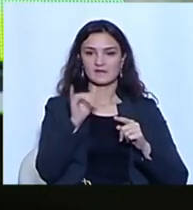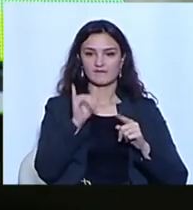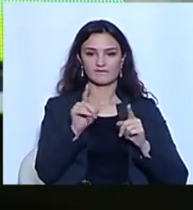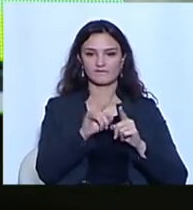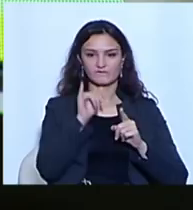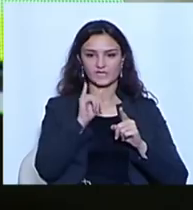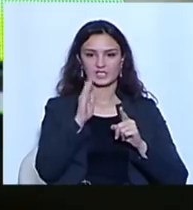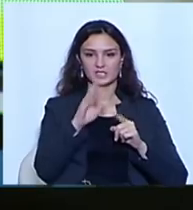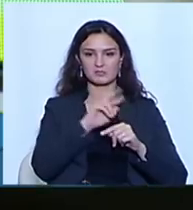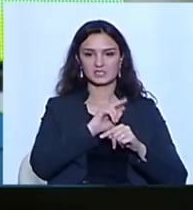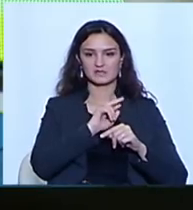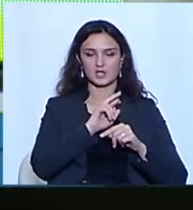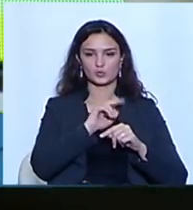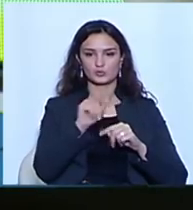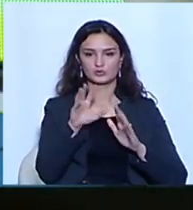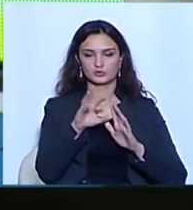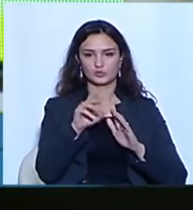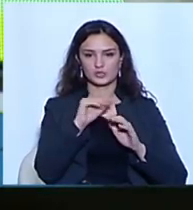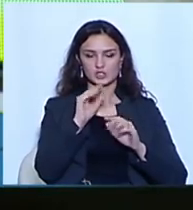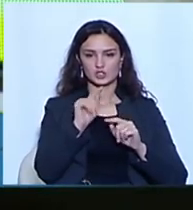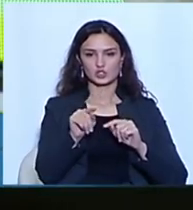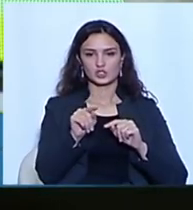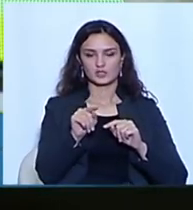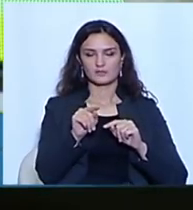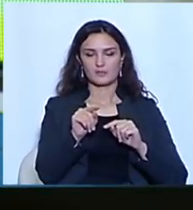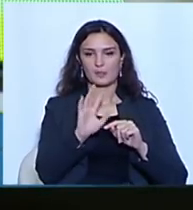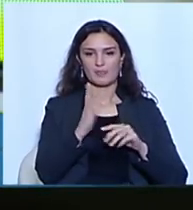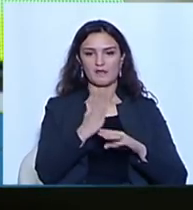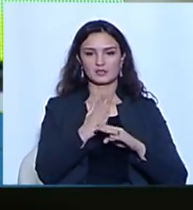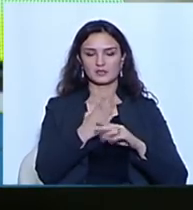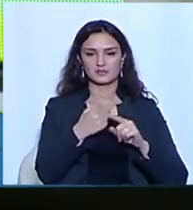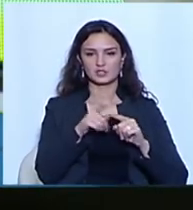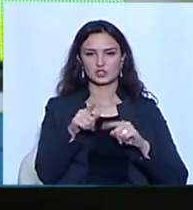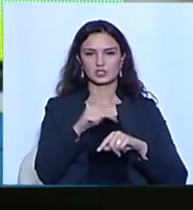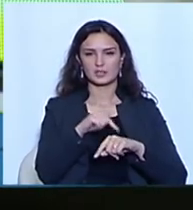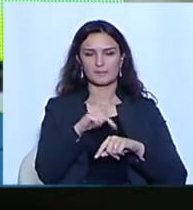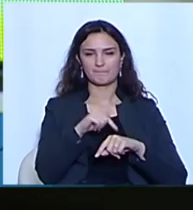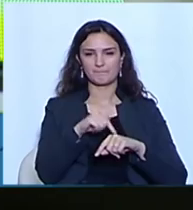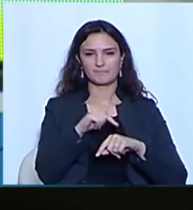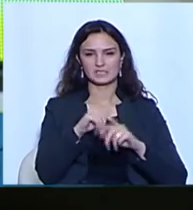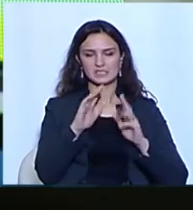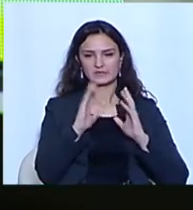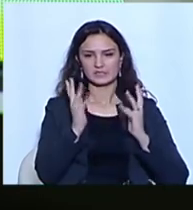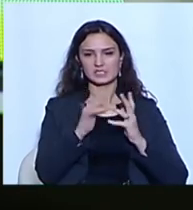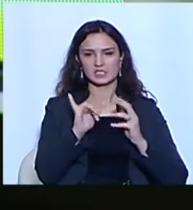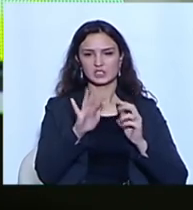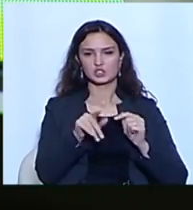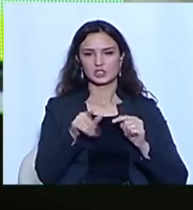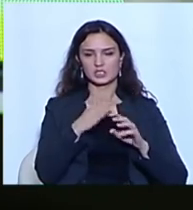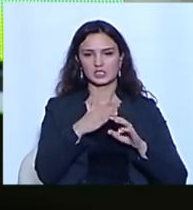იქნები სიყვარულის მატარებელი, როცა შენ არა გაქვს ეს შენი სივრცე, სადაც შენ